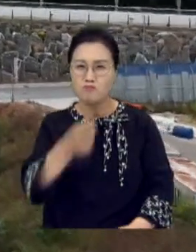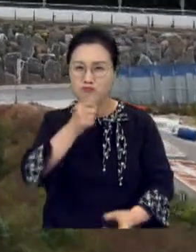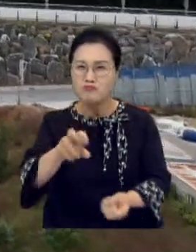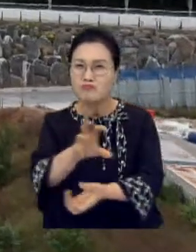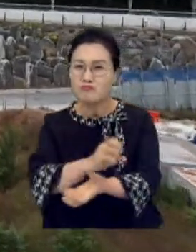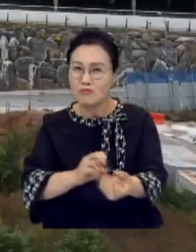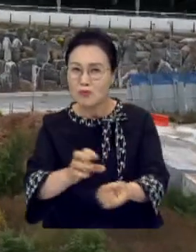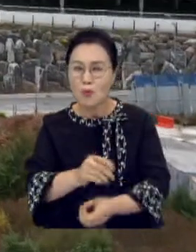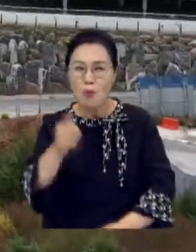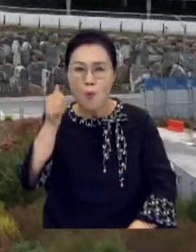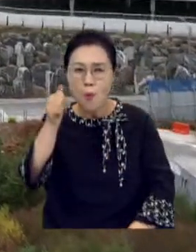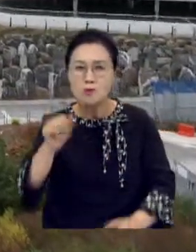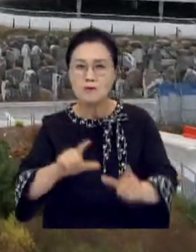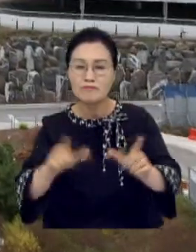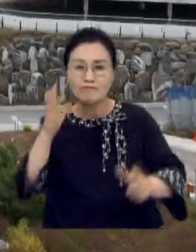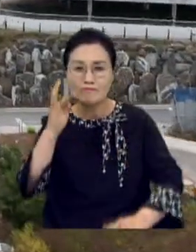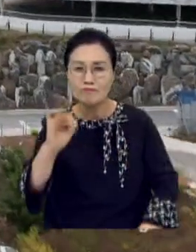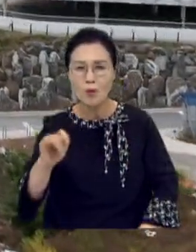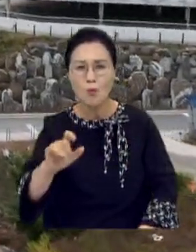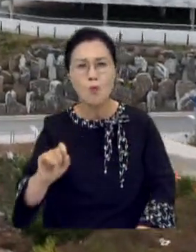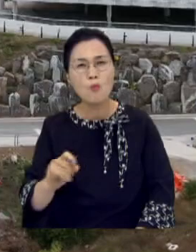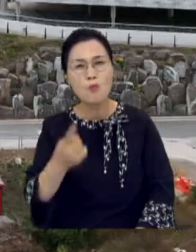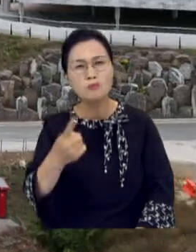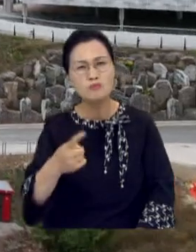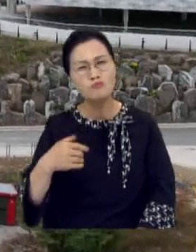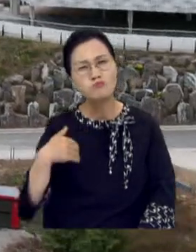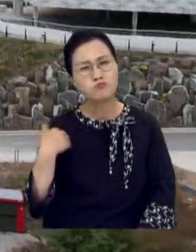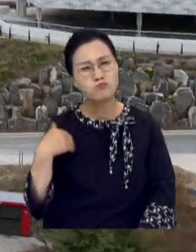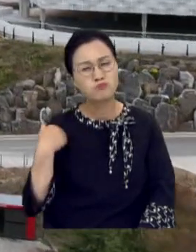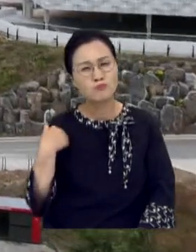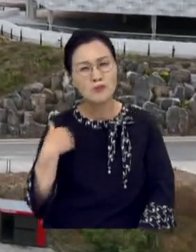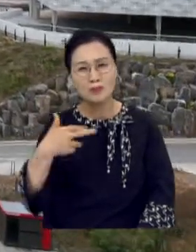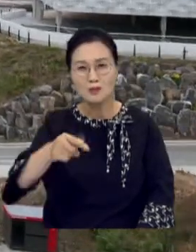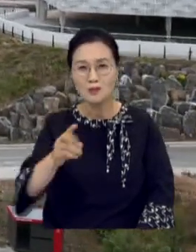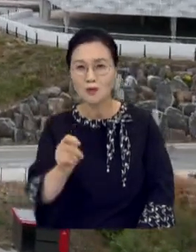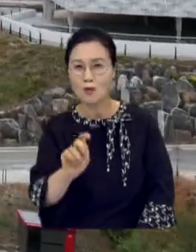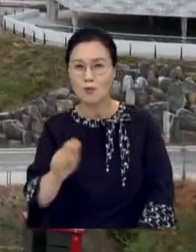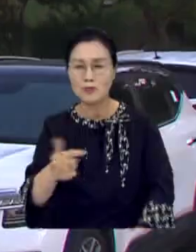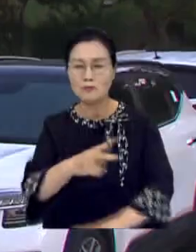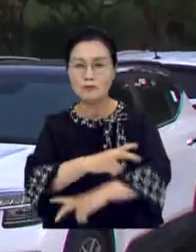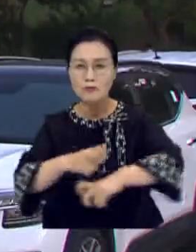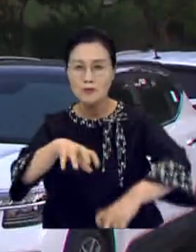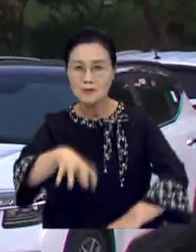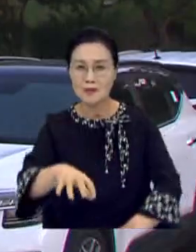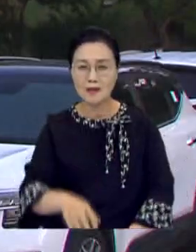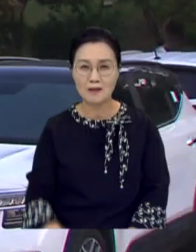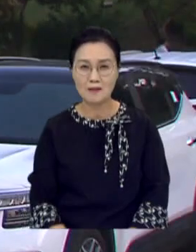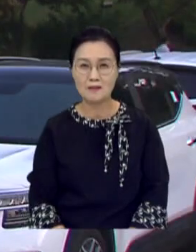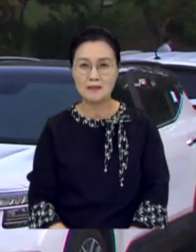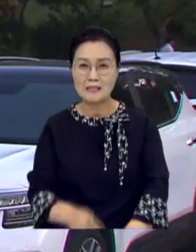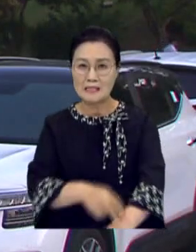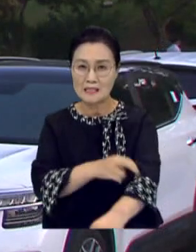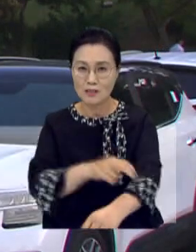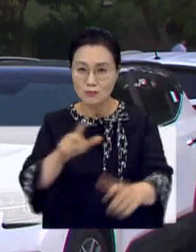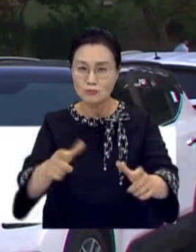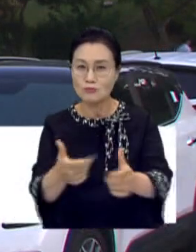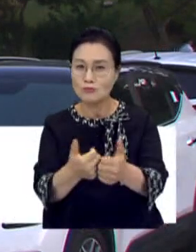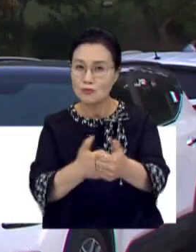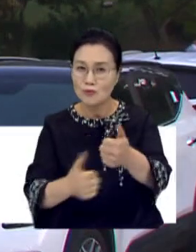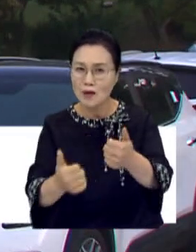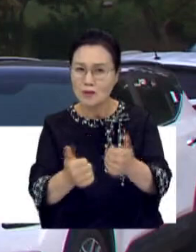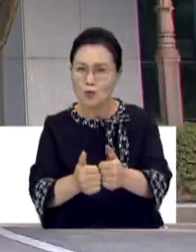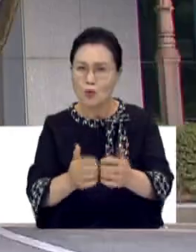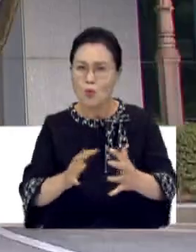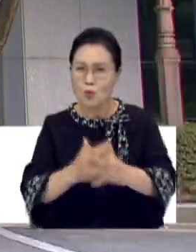물난리가 난지 50일이 지났지만 원인 규명조차 못하고 있는 정관 아쿠아 드림파크 기장군우회는 공사